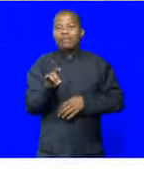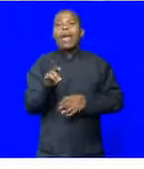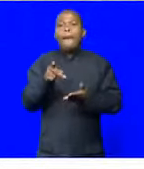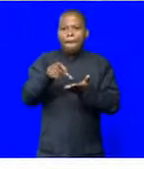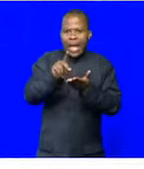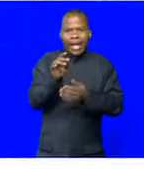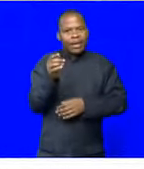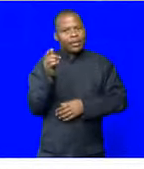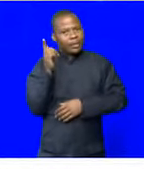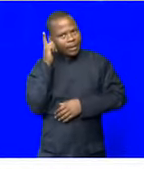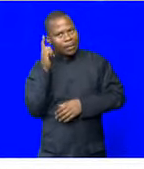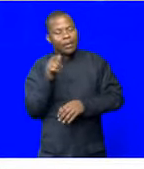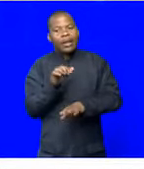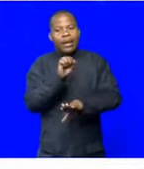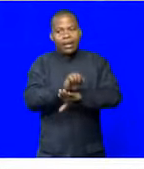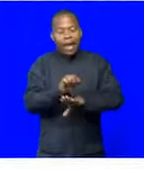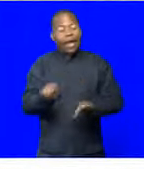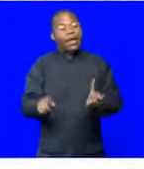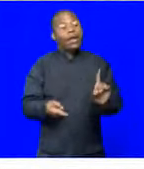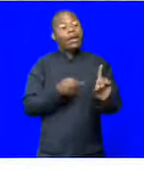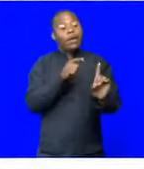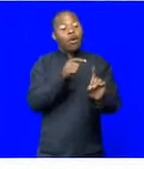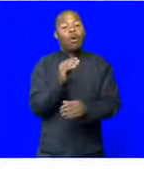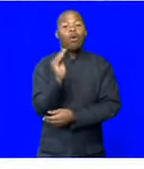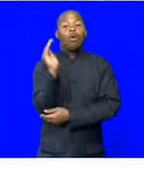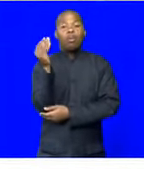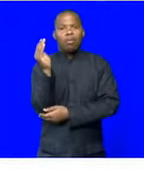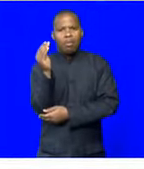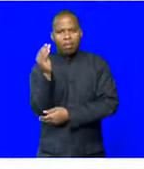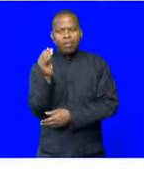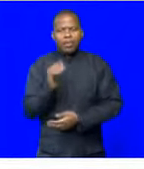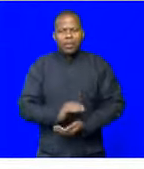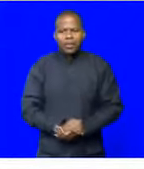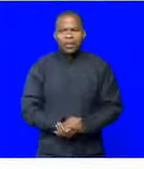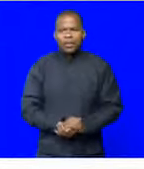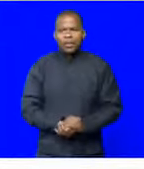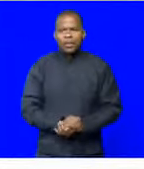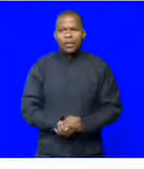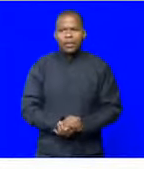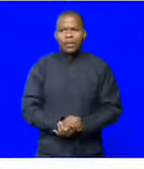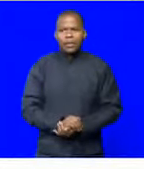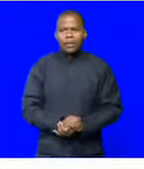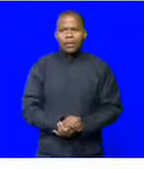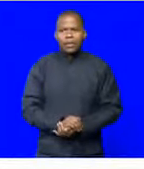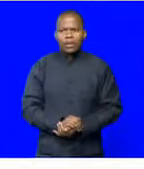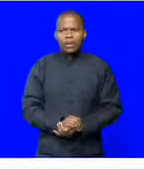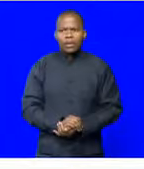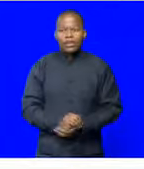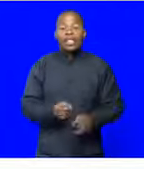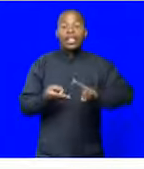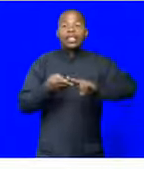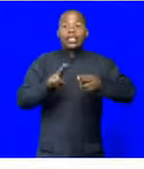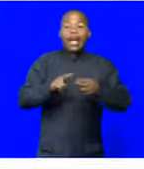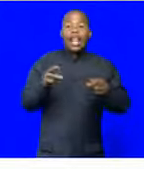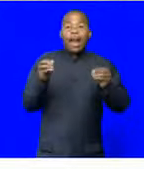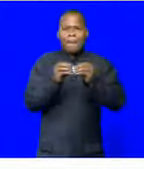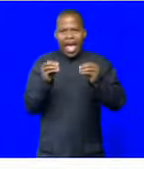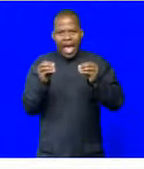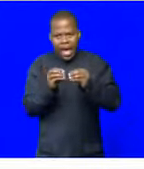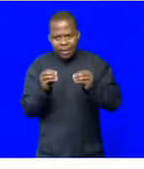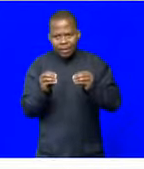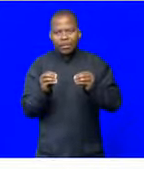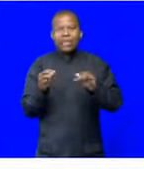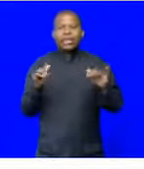kungesikhathi akhuluma netinzathelita lomsakado ngemgcibelo nzambama. Umcimbi we-Standard Bank Luju Food and